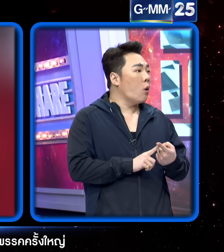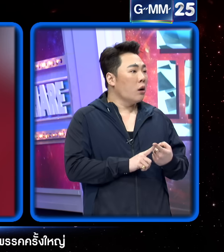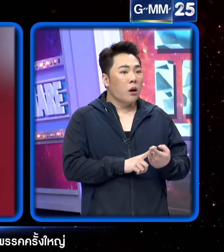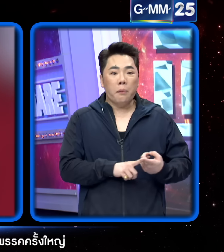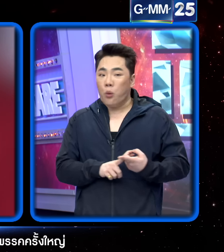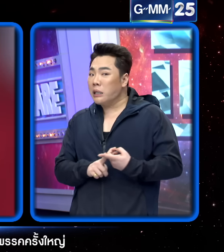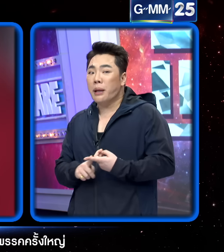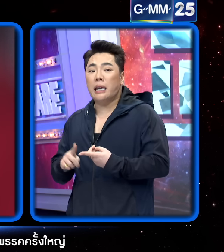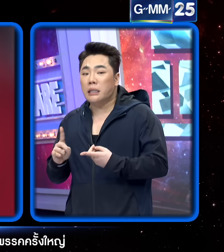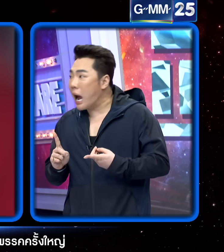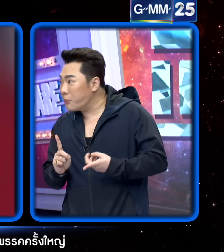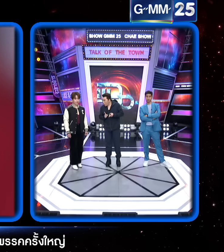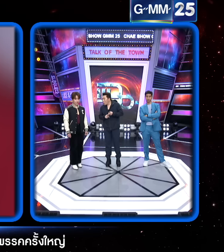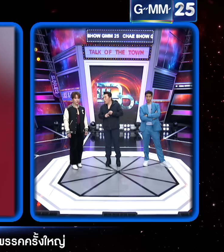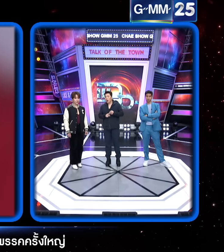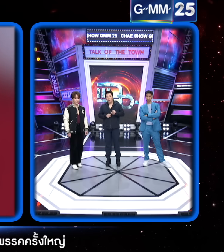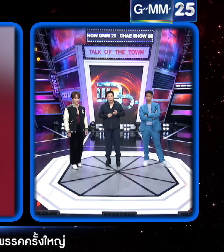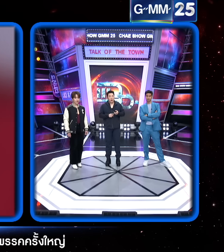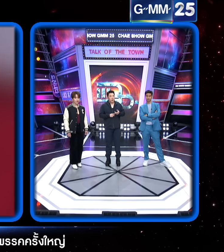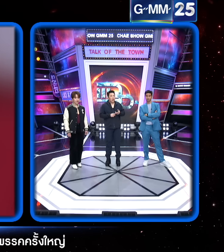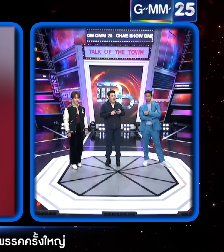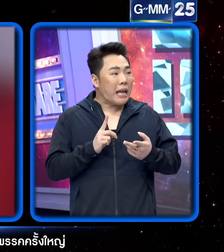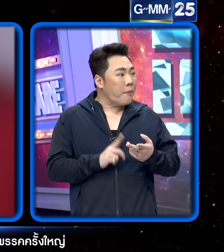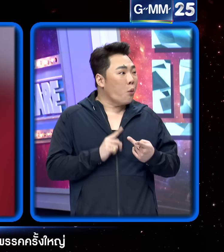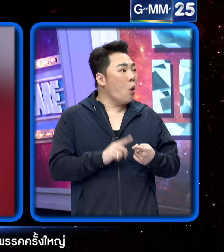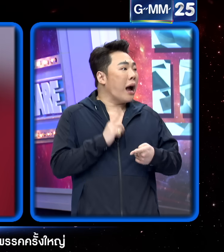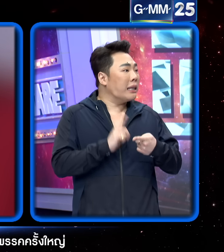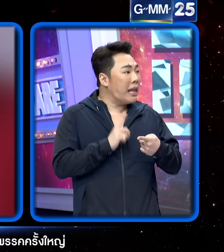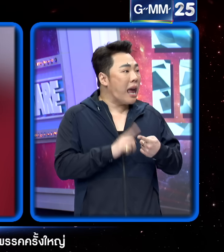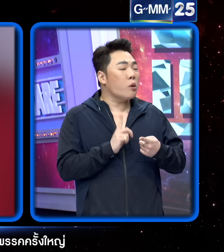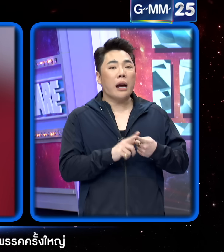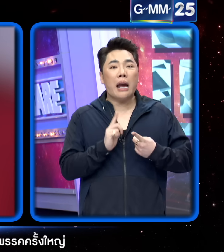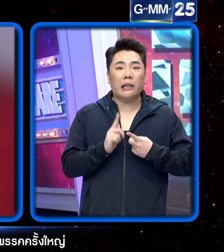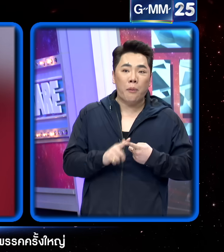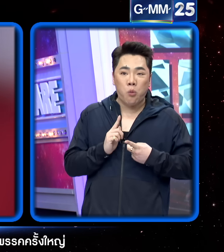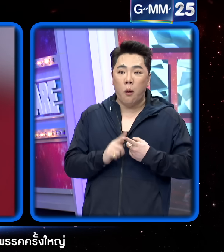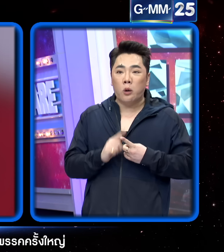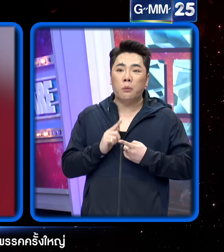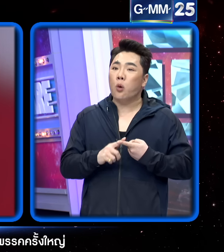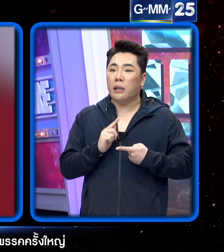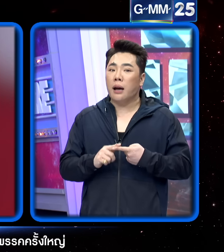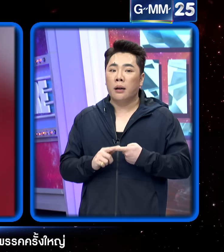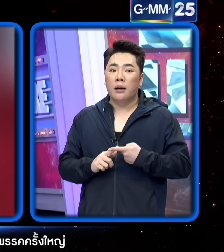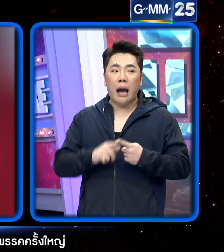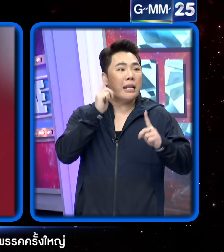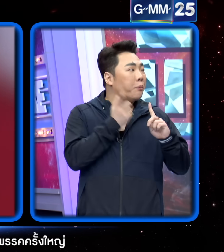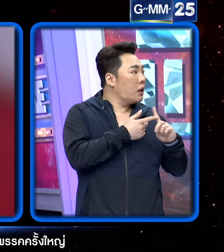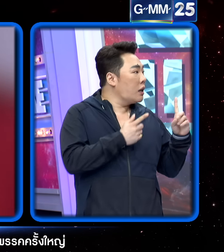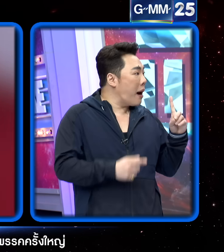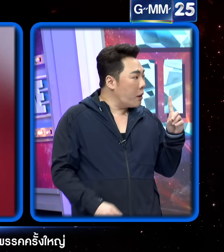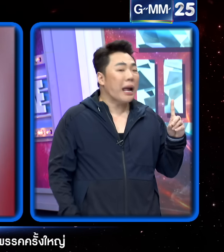โพไม่ว่าจะเป็นอีสานโพอีสานโพครั้งที่แล้วเนี่ยการทำโพผลสำรวจเนี่ย